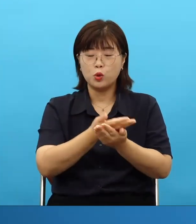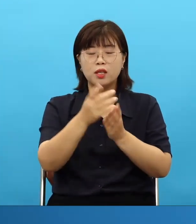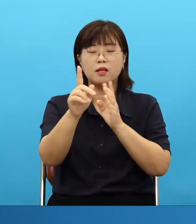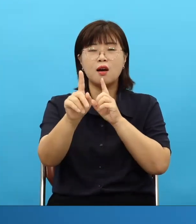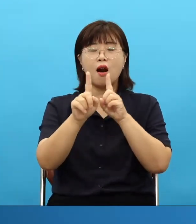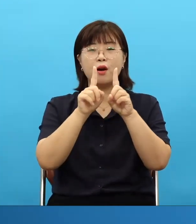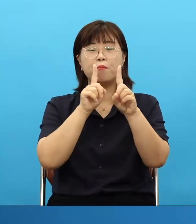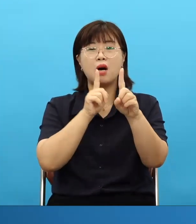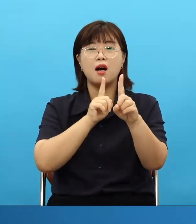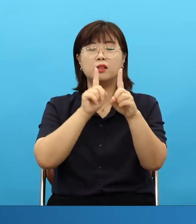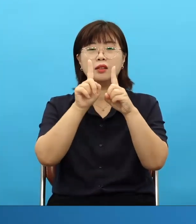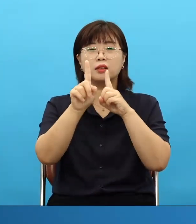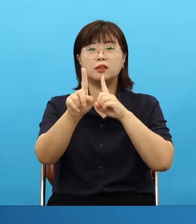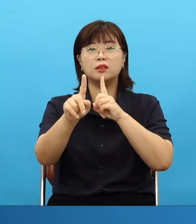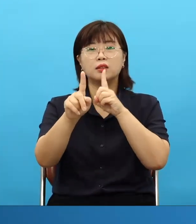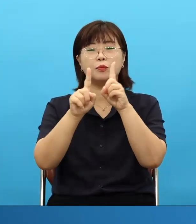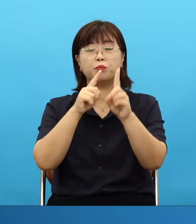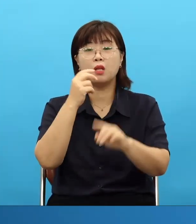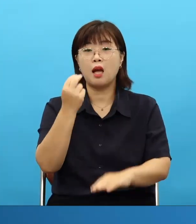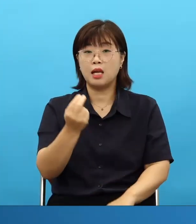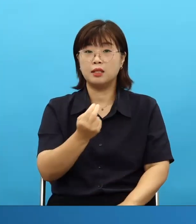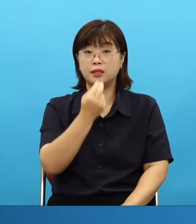아름답고 귀한 말씀